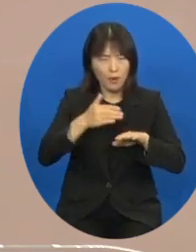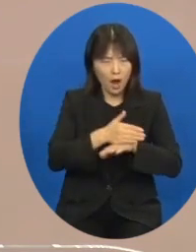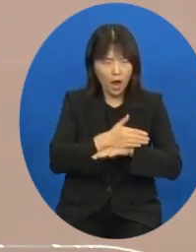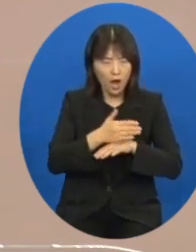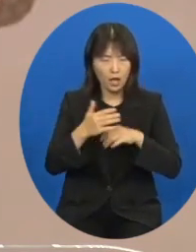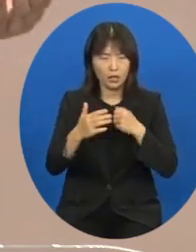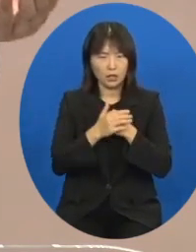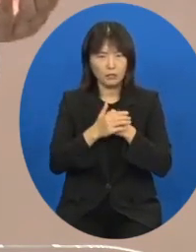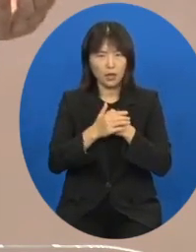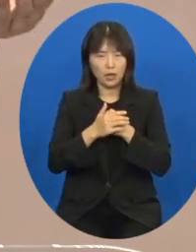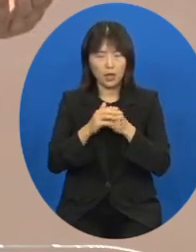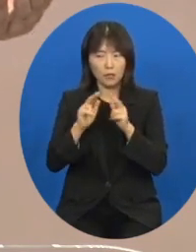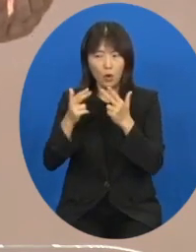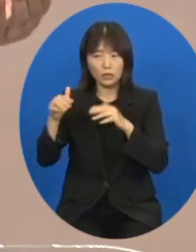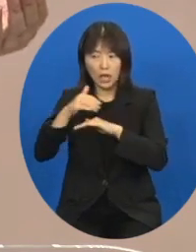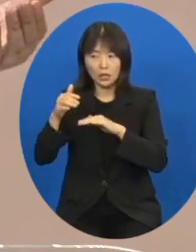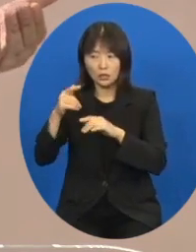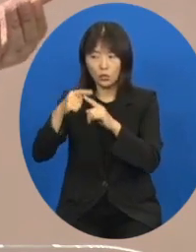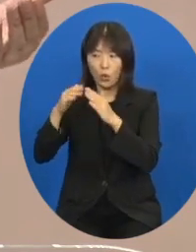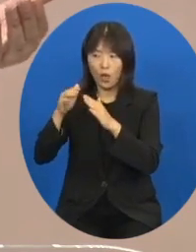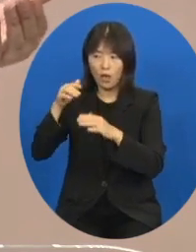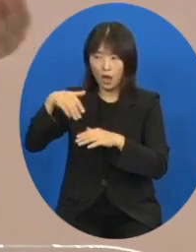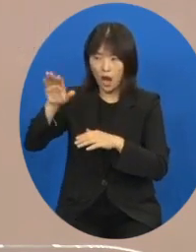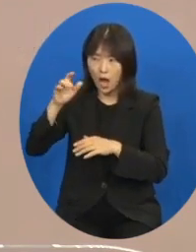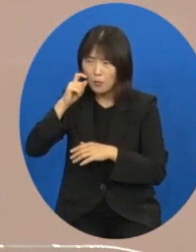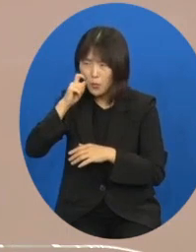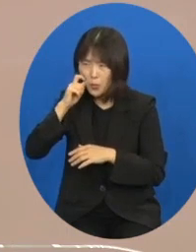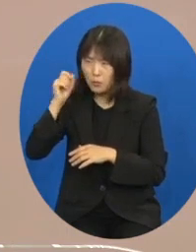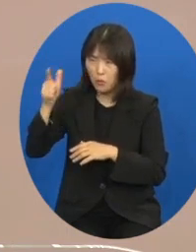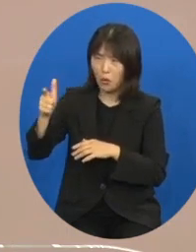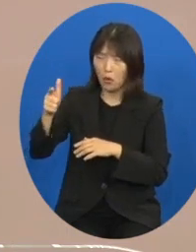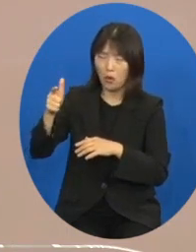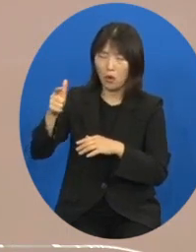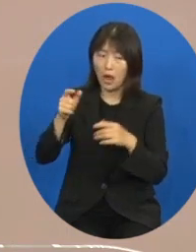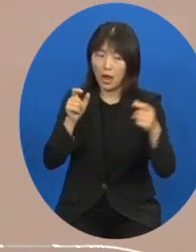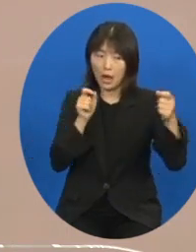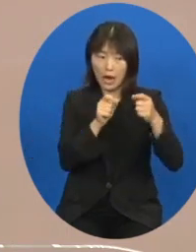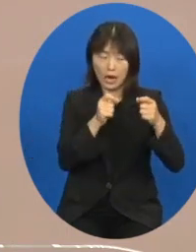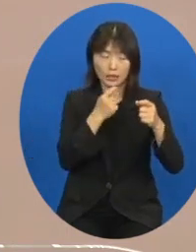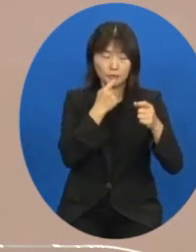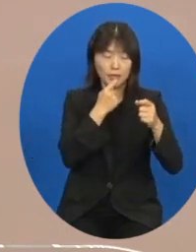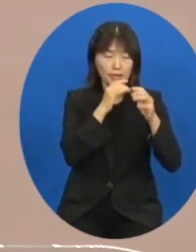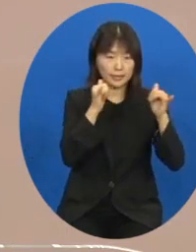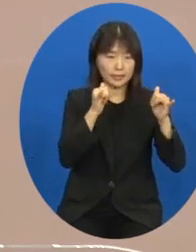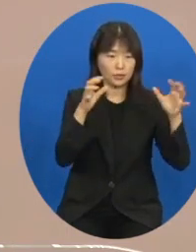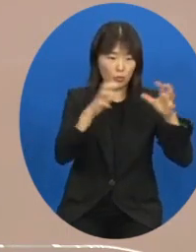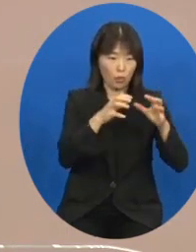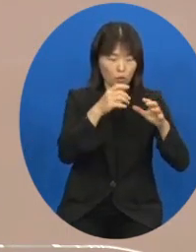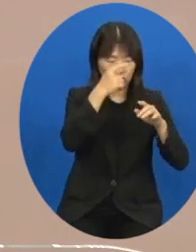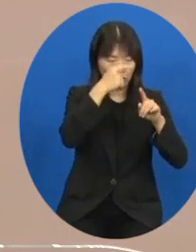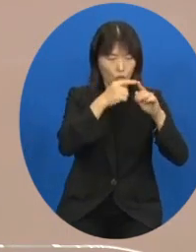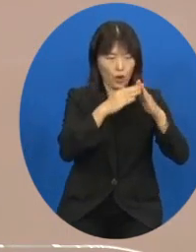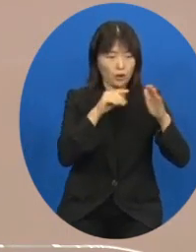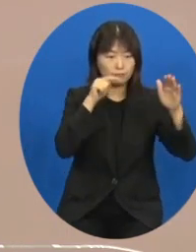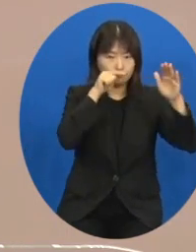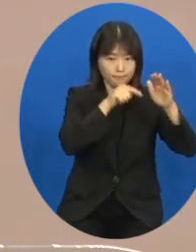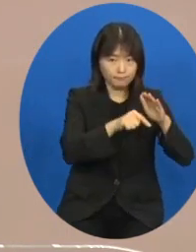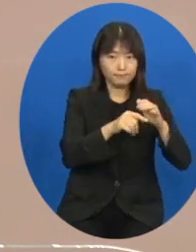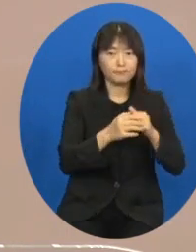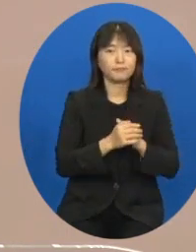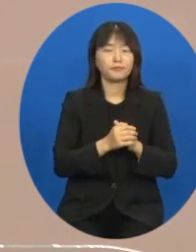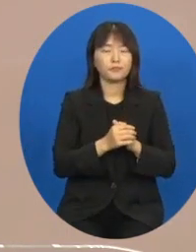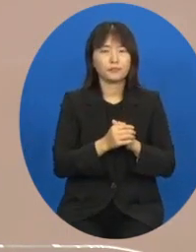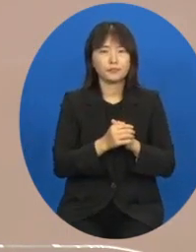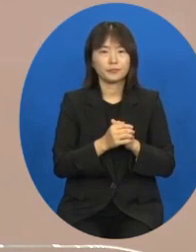자기 다니는 교회까지 갈 수 없기에 가까이에 있는 백인 교회를 가게 됐습니다. 근데 백인